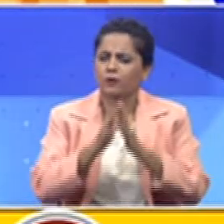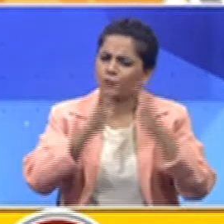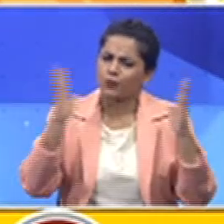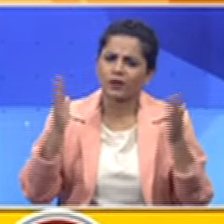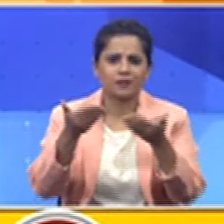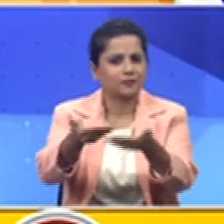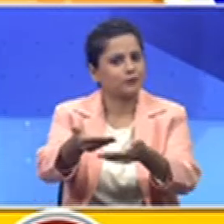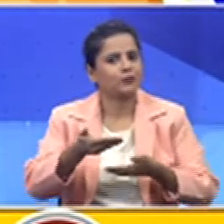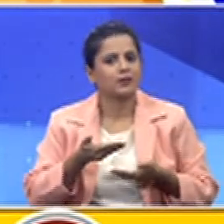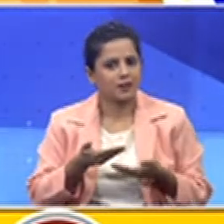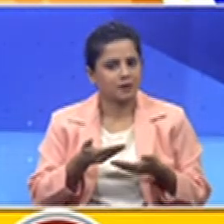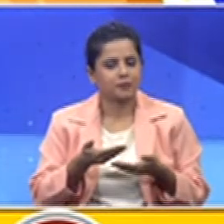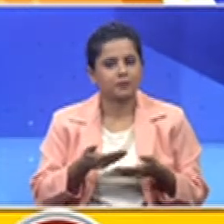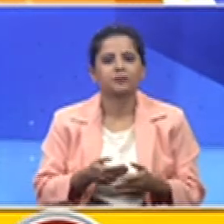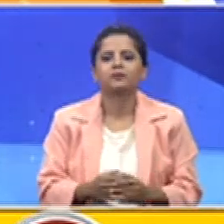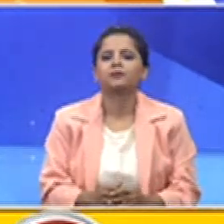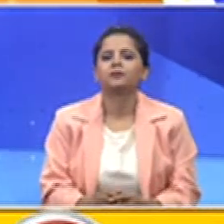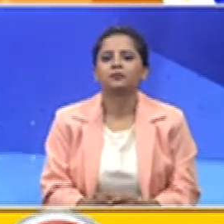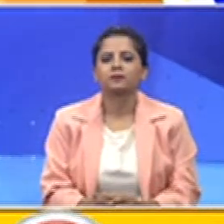बहुत स्वागत है।